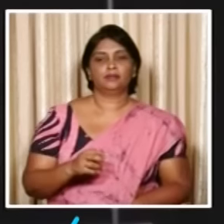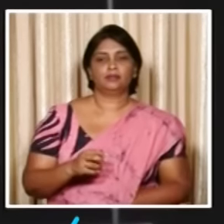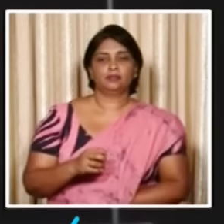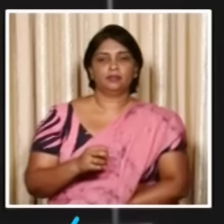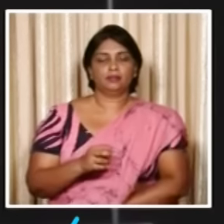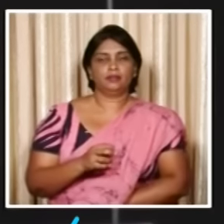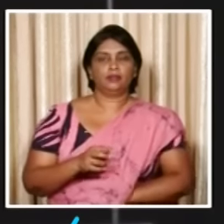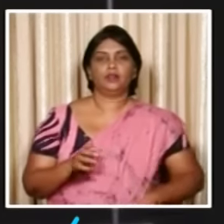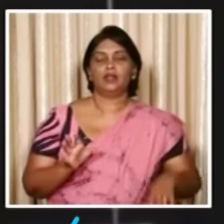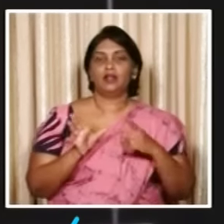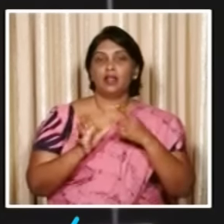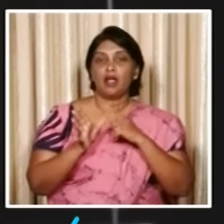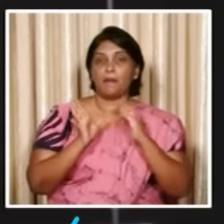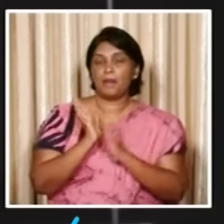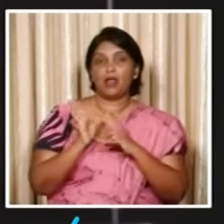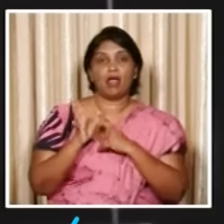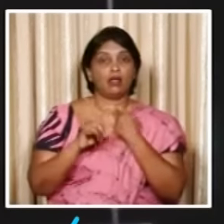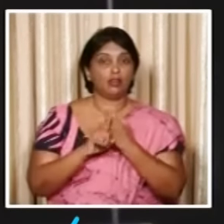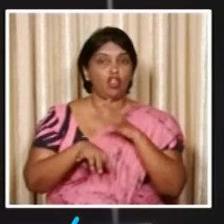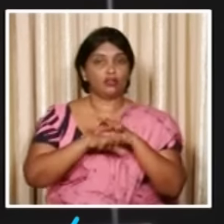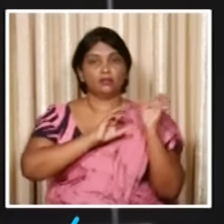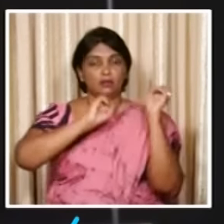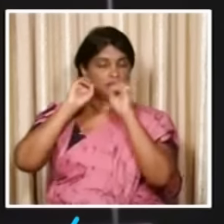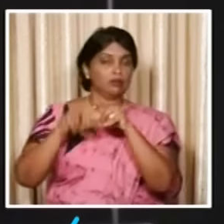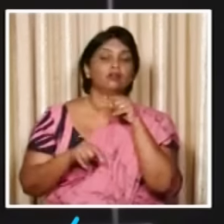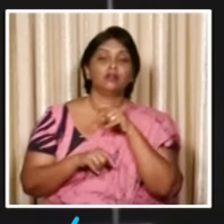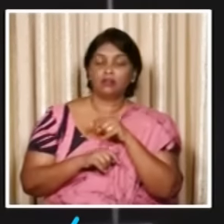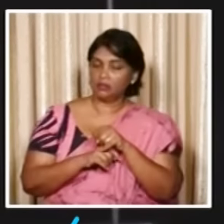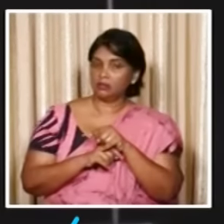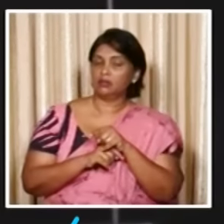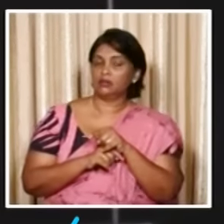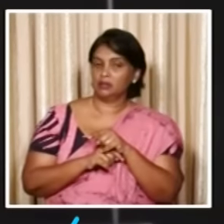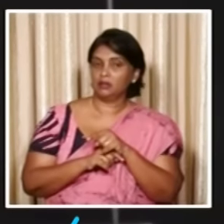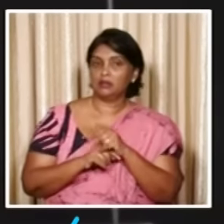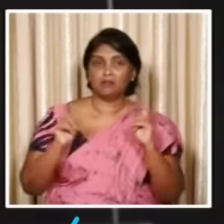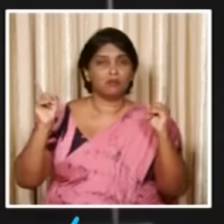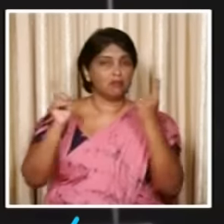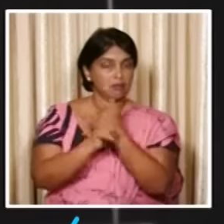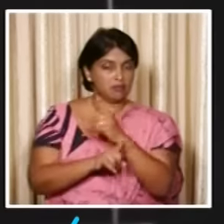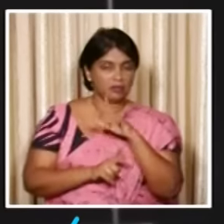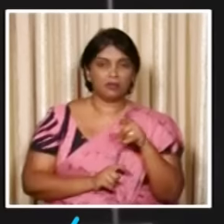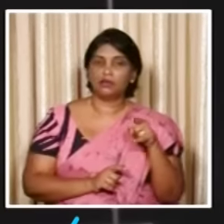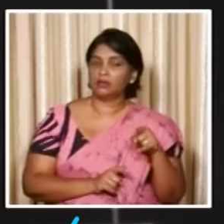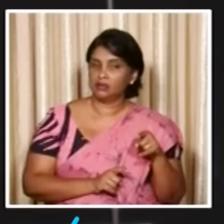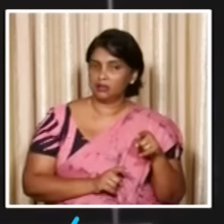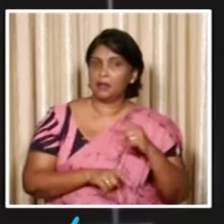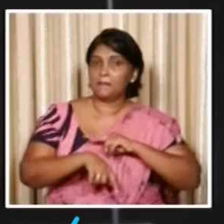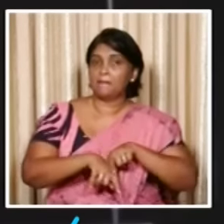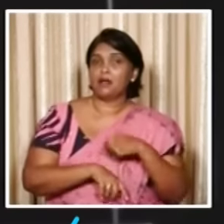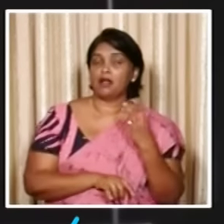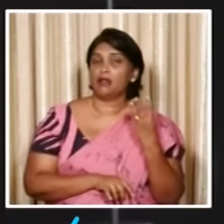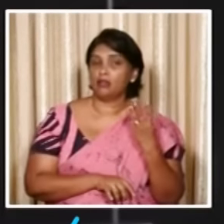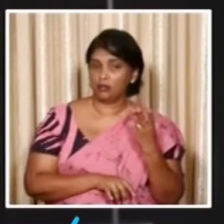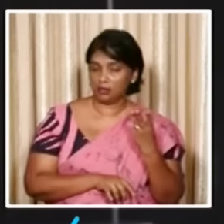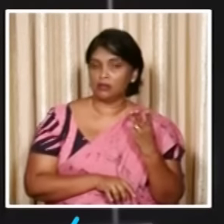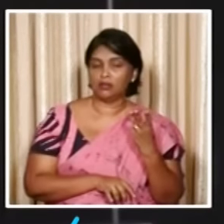வைத்தியசாலையில் அனுமதிக்கப்பட்ட போது கிட்டத்தட்ட 3 மணி நேரமாக அம்மாணவனுக்கு எவ்வித சிகிச்சையும் அளிக்கப்படவில்லை என அந்த ஊர் மக்களும் அங்கு